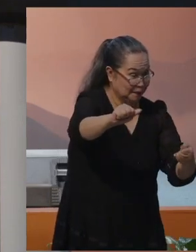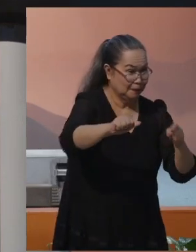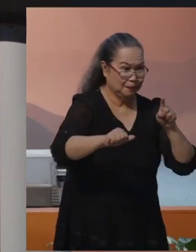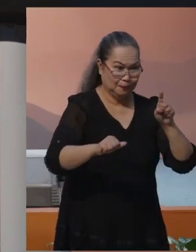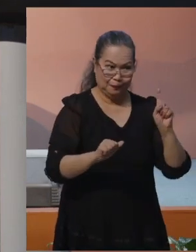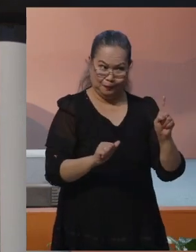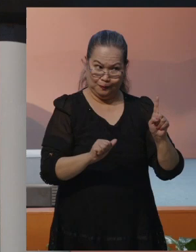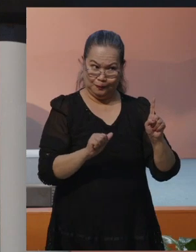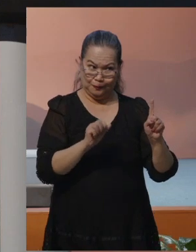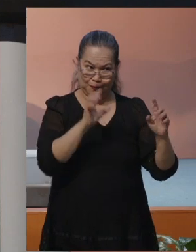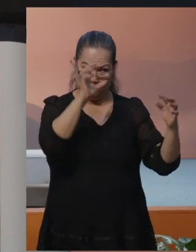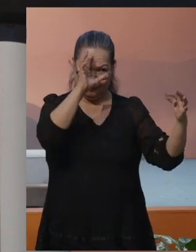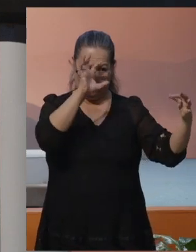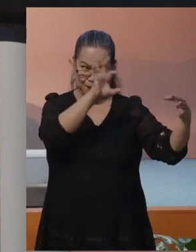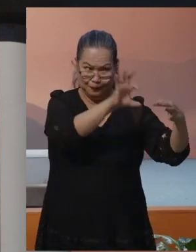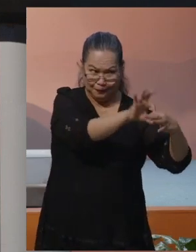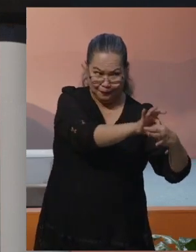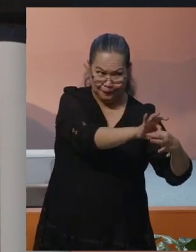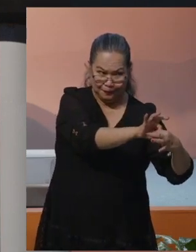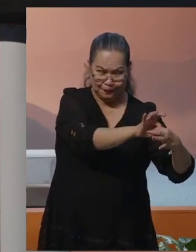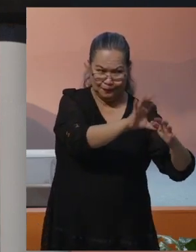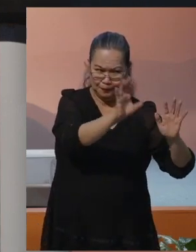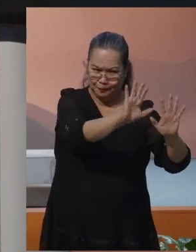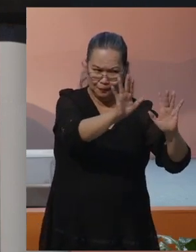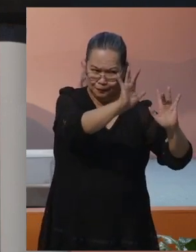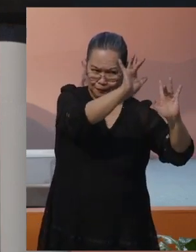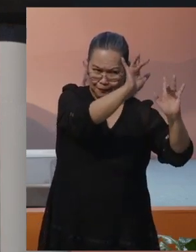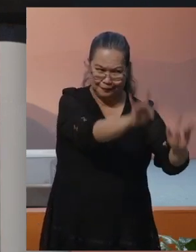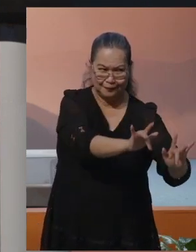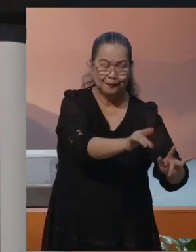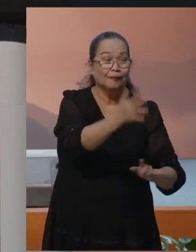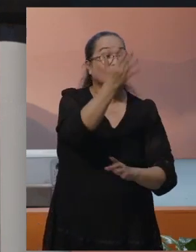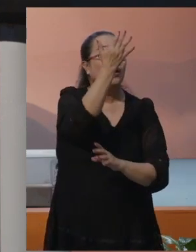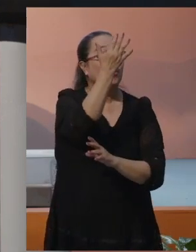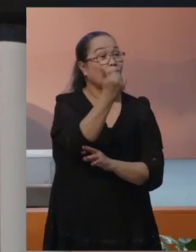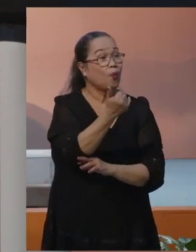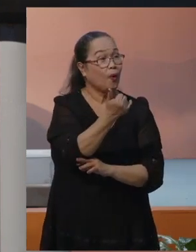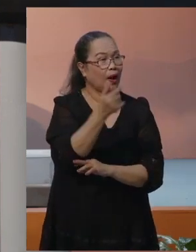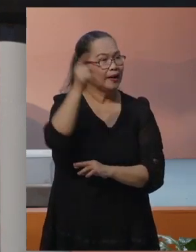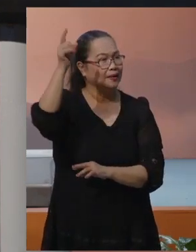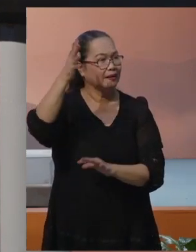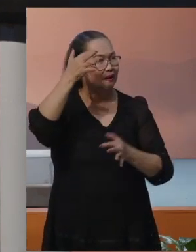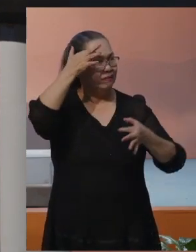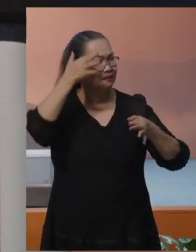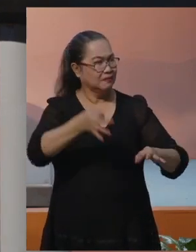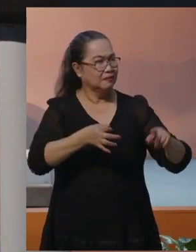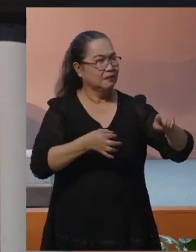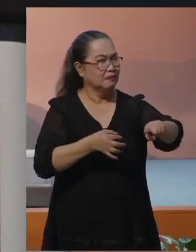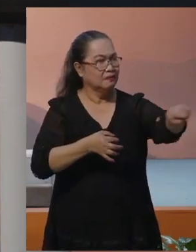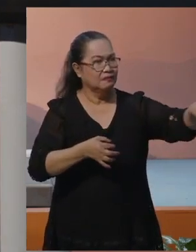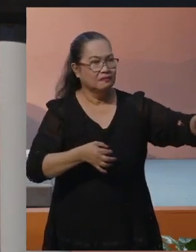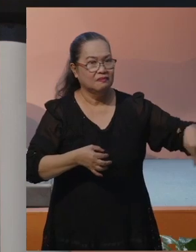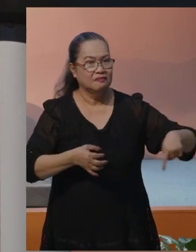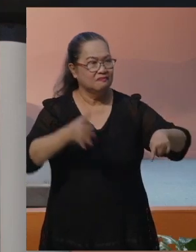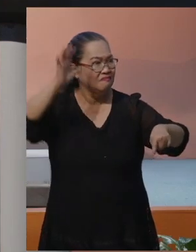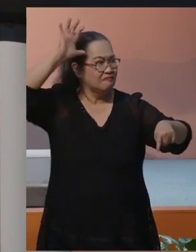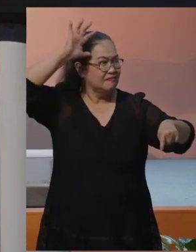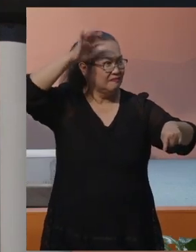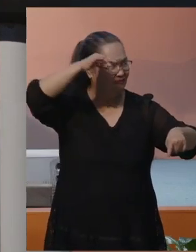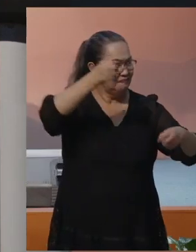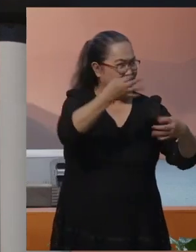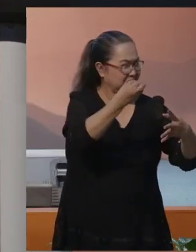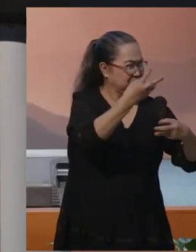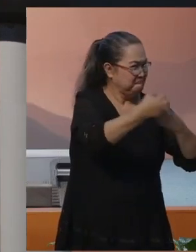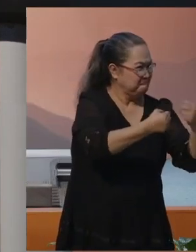no covenant with them and show no mercy to them. Bakit? Sapagkat hinahatulan sila ng Diyos sa maraming daang